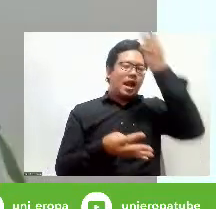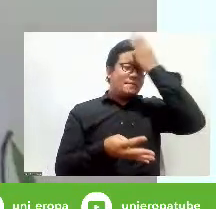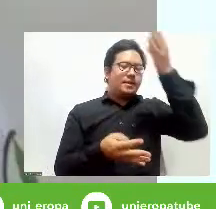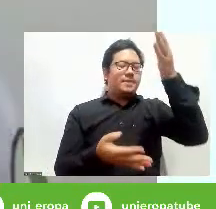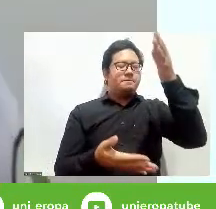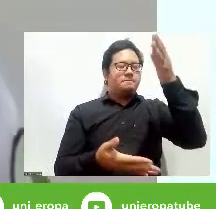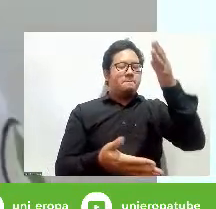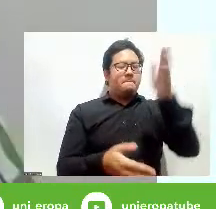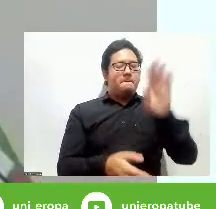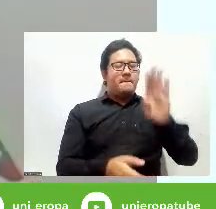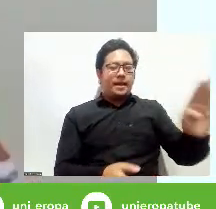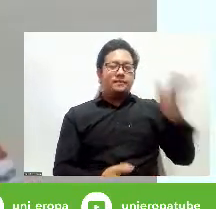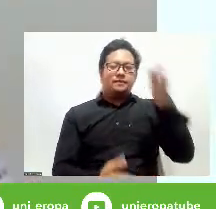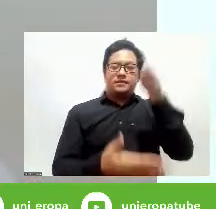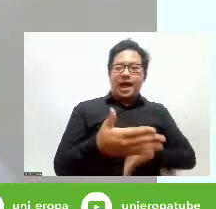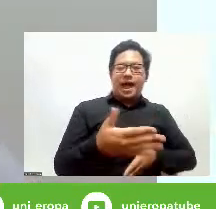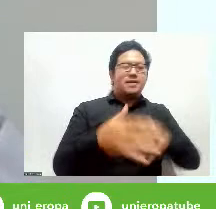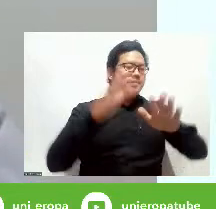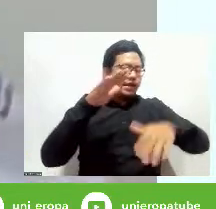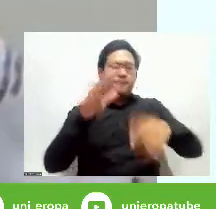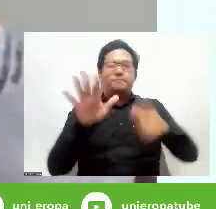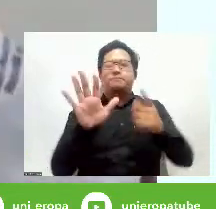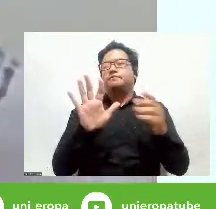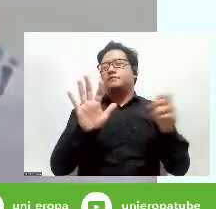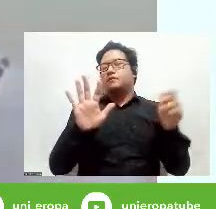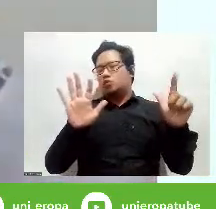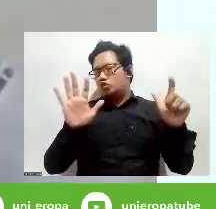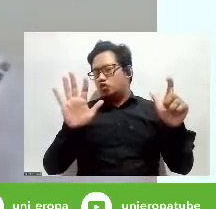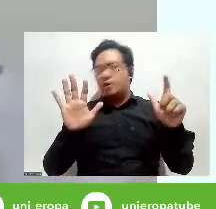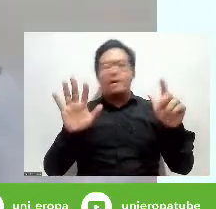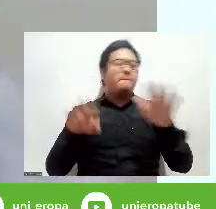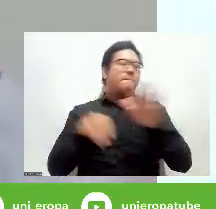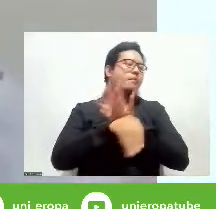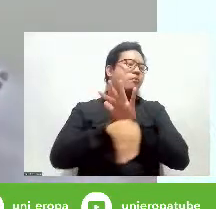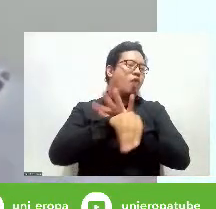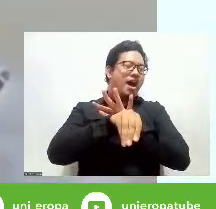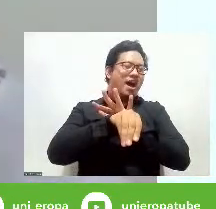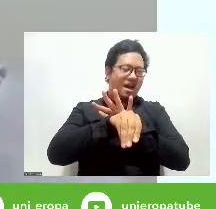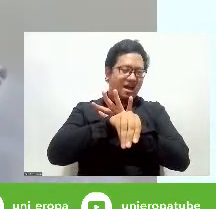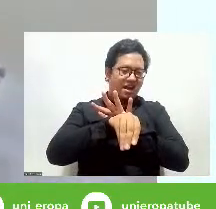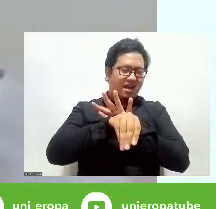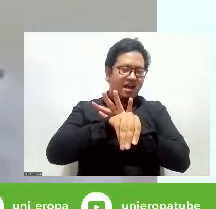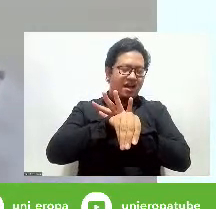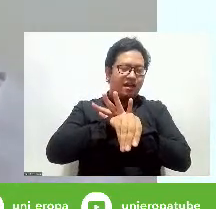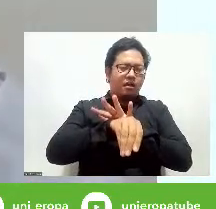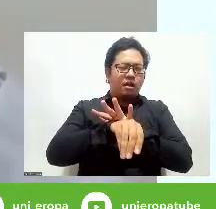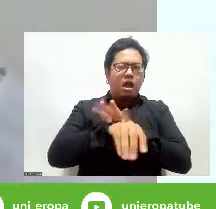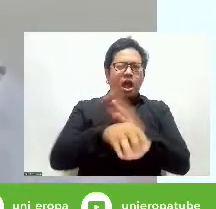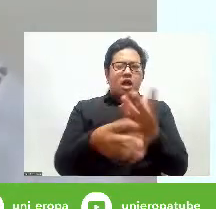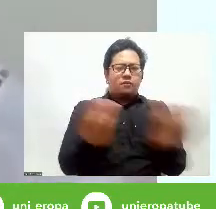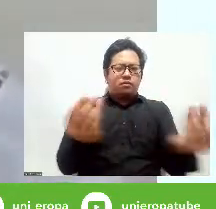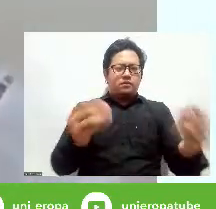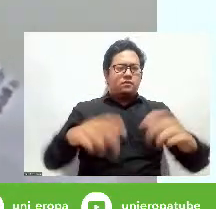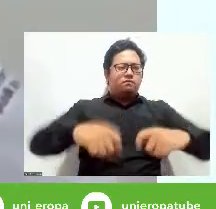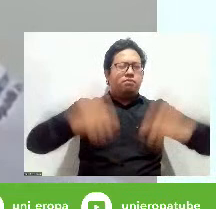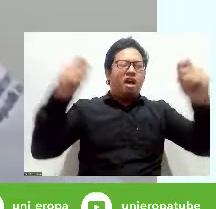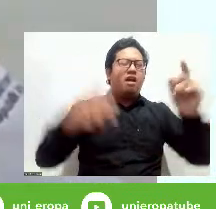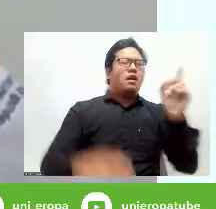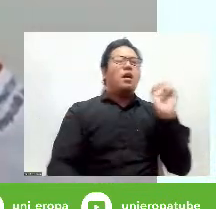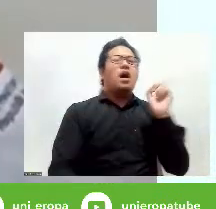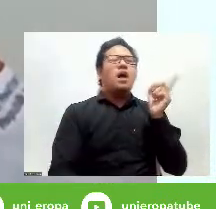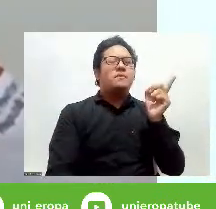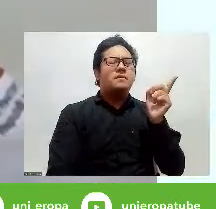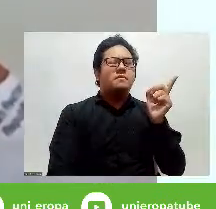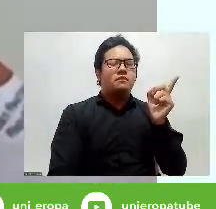papua nah rusaknya gambut ini Hai karena apa Bukannya rusak dengan